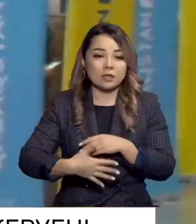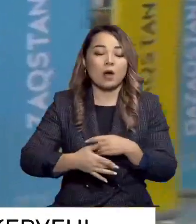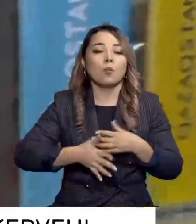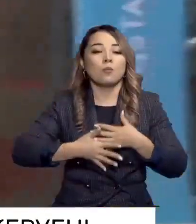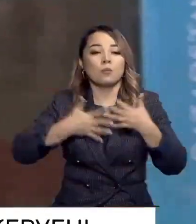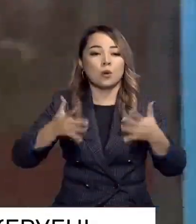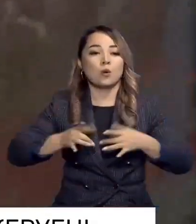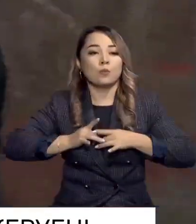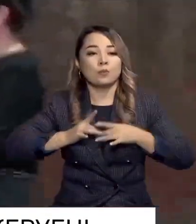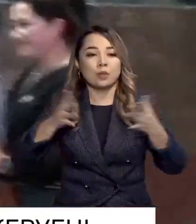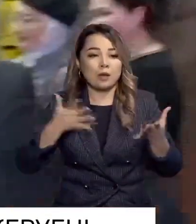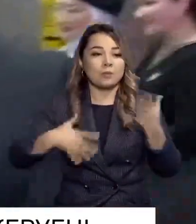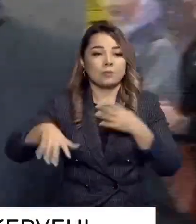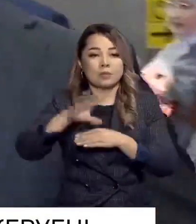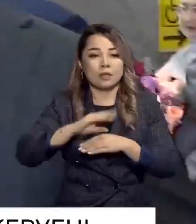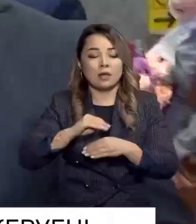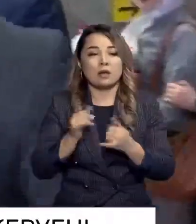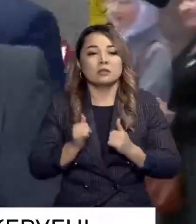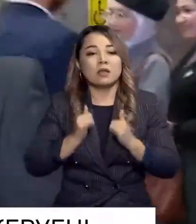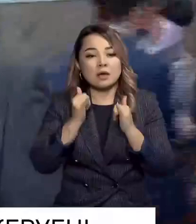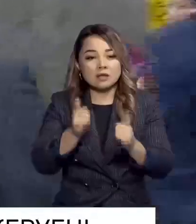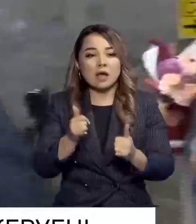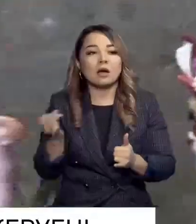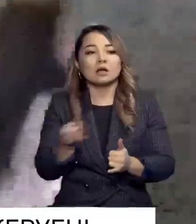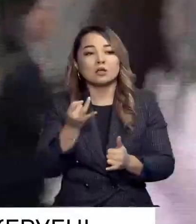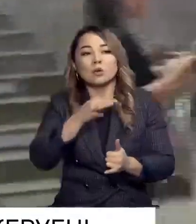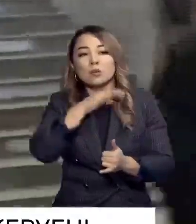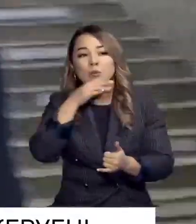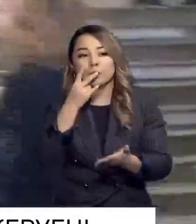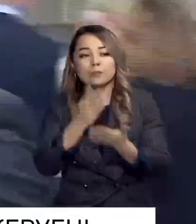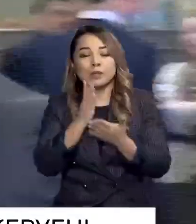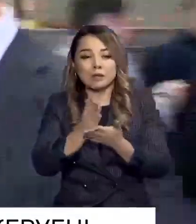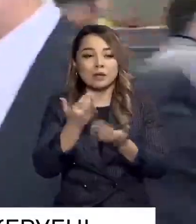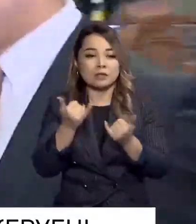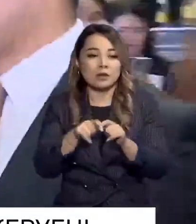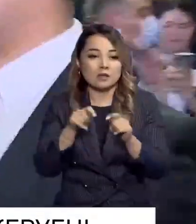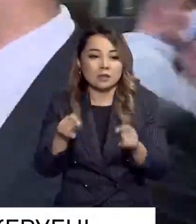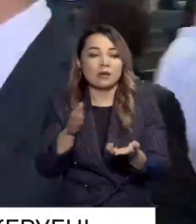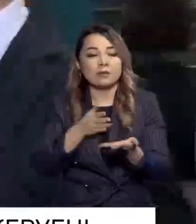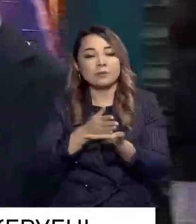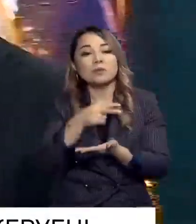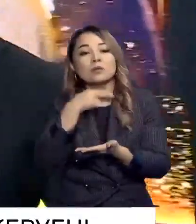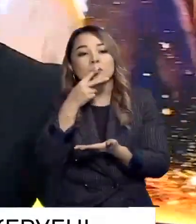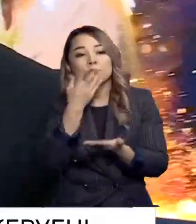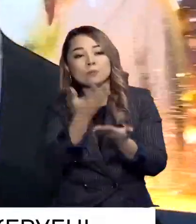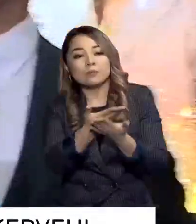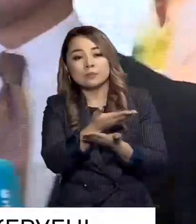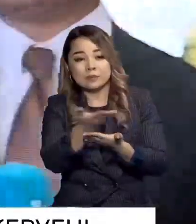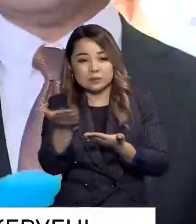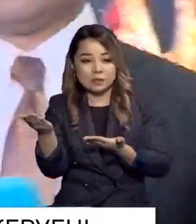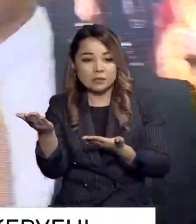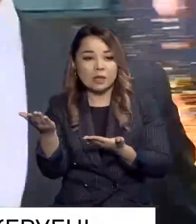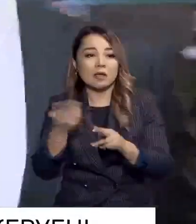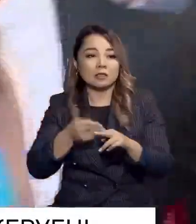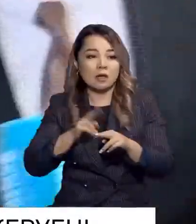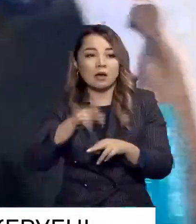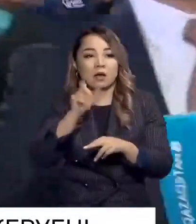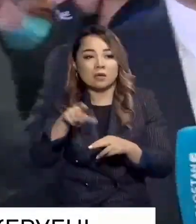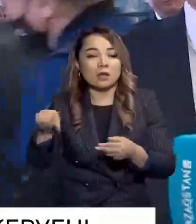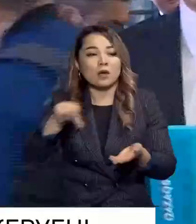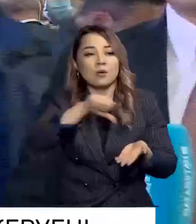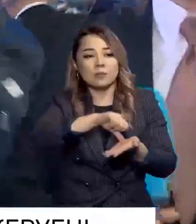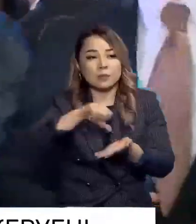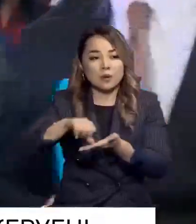телехикаяның премьерасына көпшіліктің тарапынан қызығушылық өте зор. Былай бұрылып қарасақ, көрсетсек, мінекей зиялы қауым